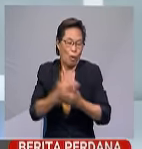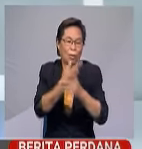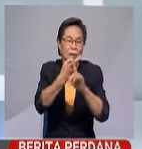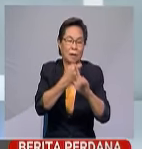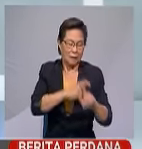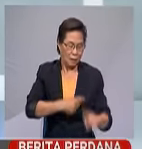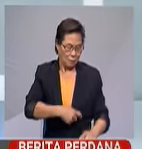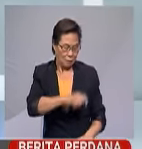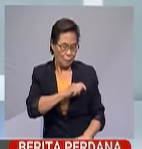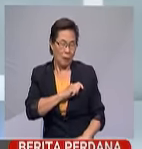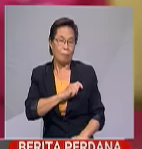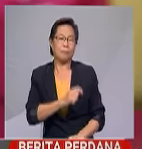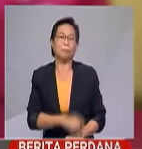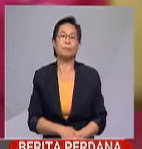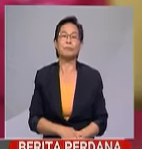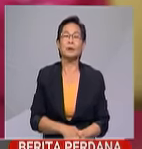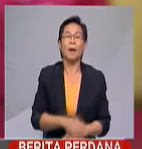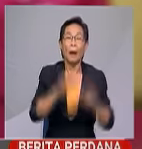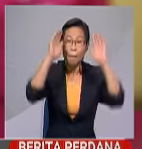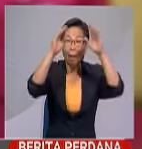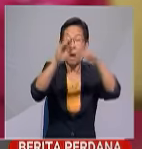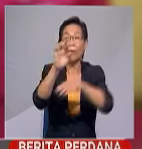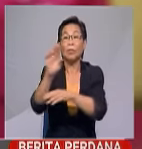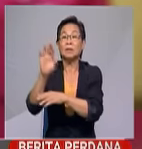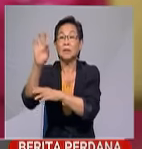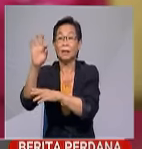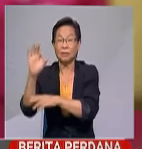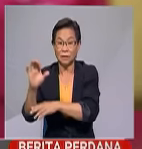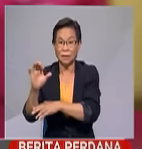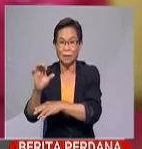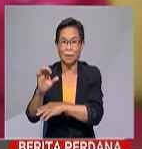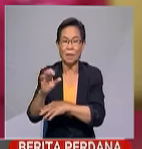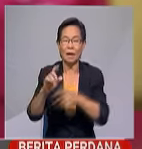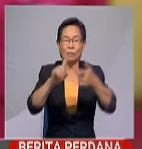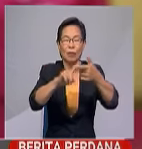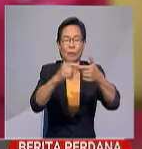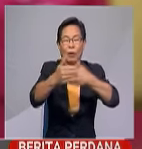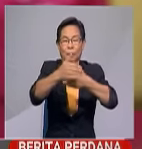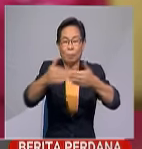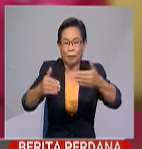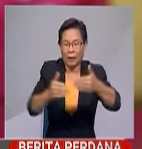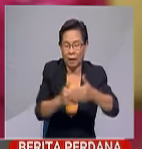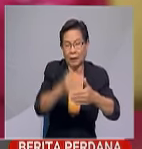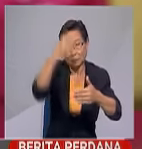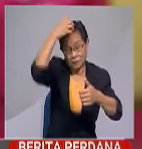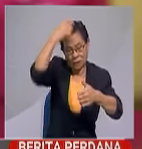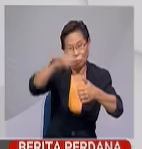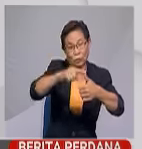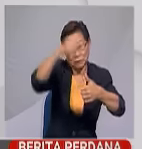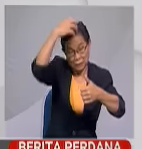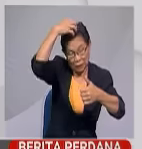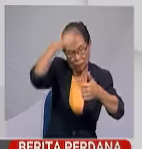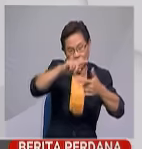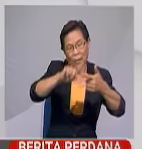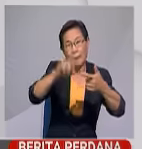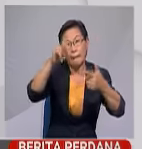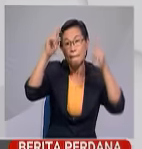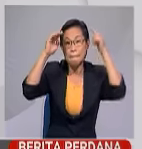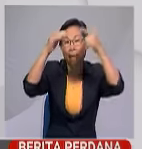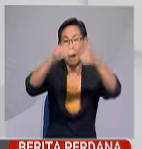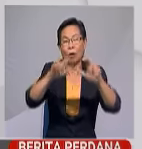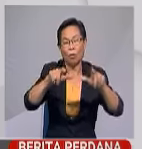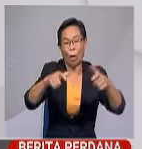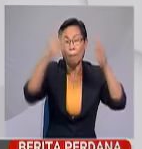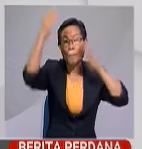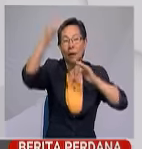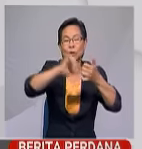Casas. Musim lalu, Pahang Rangers muncul naib juara MPFL di belakang Selangor. Kontinjen